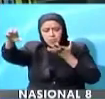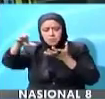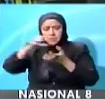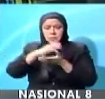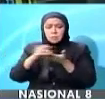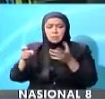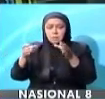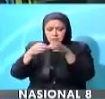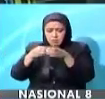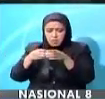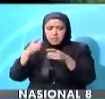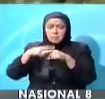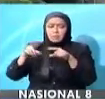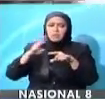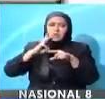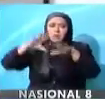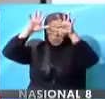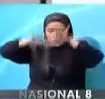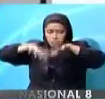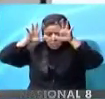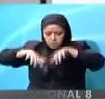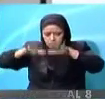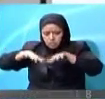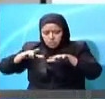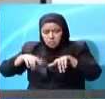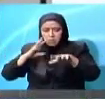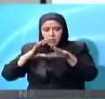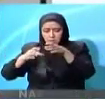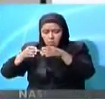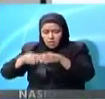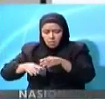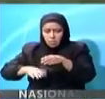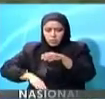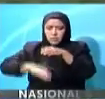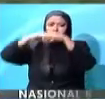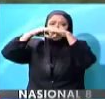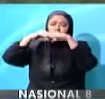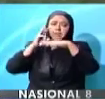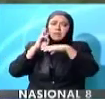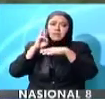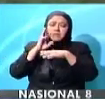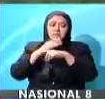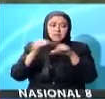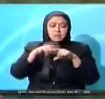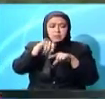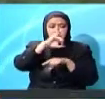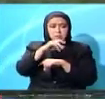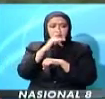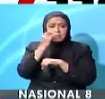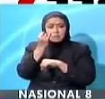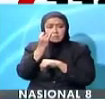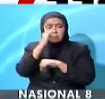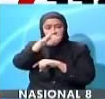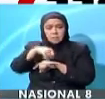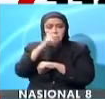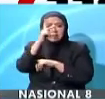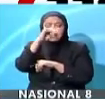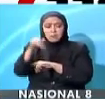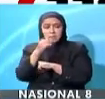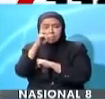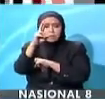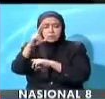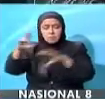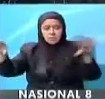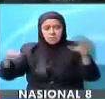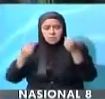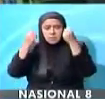yang menakung kena air. Menyedari hakikat itu, JKJR katanya telah mengambil banyak langkah bagi memberi kesedaran